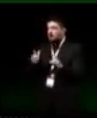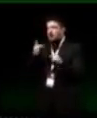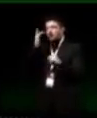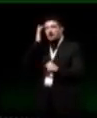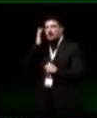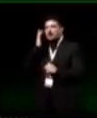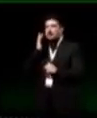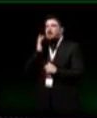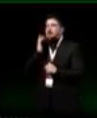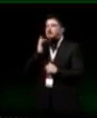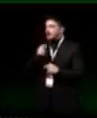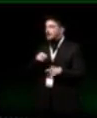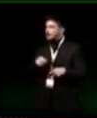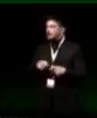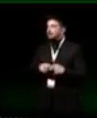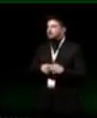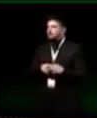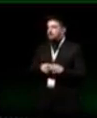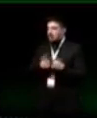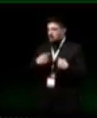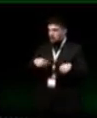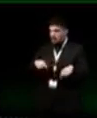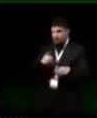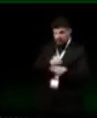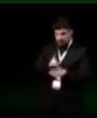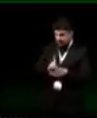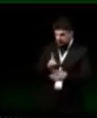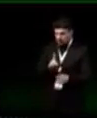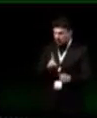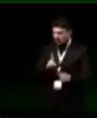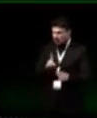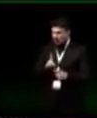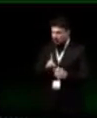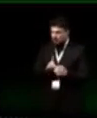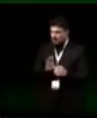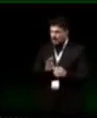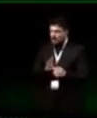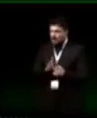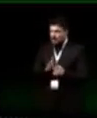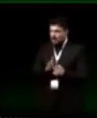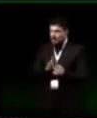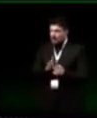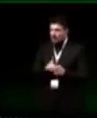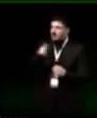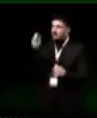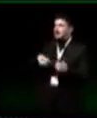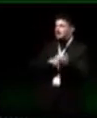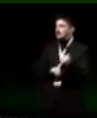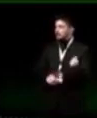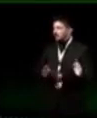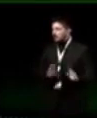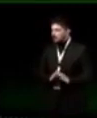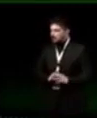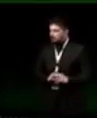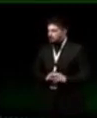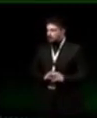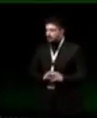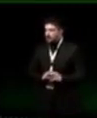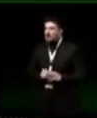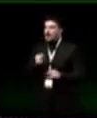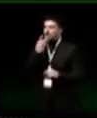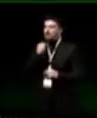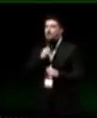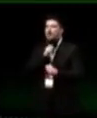rischieremo di perdere non noi come Partito Democratico, ma l'Italia. E allora vorrei